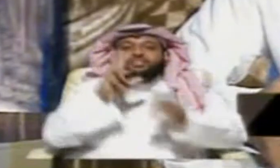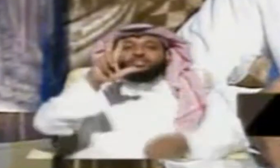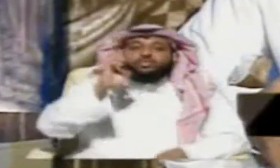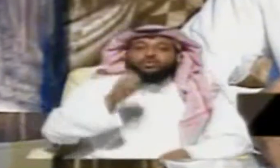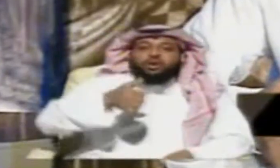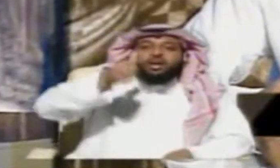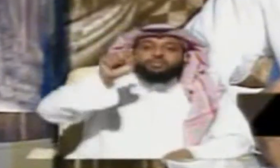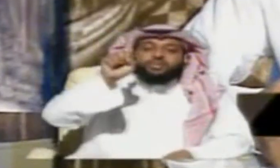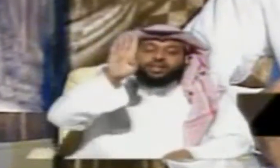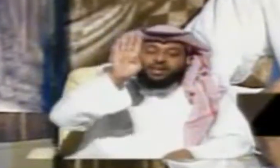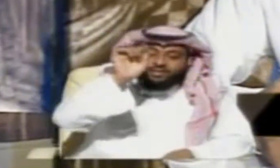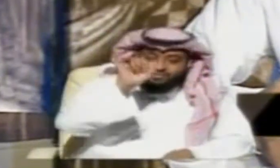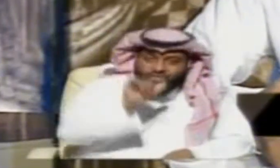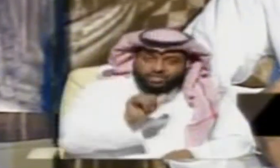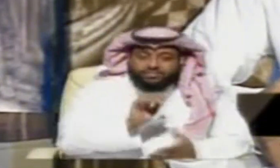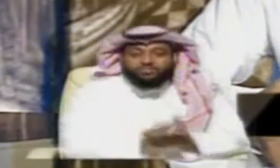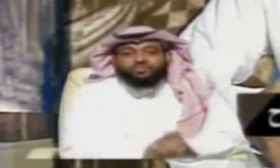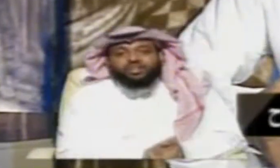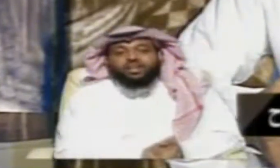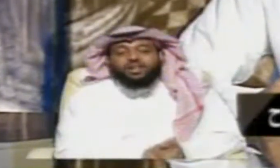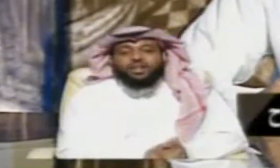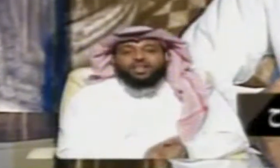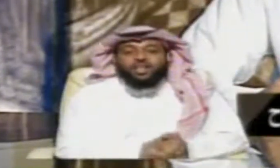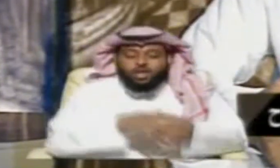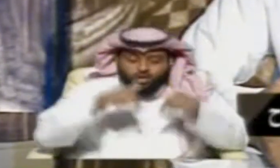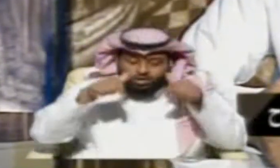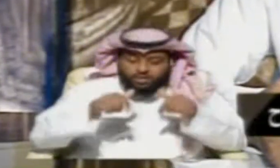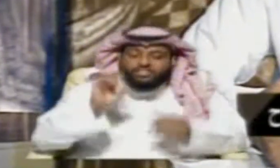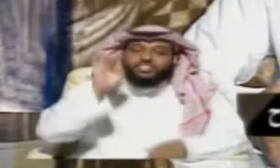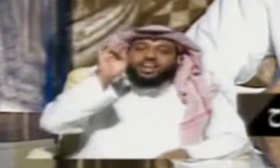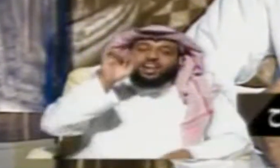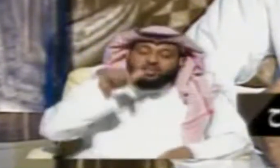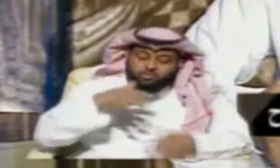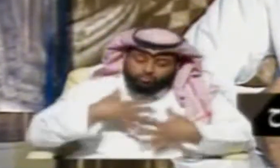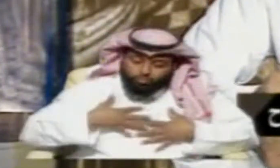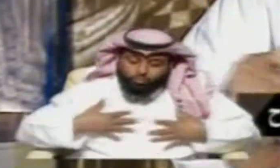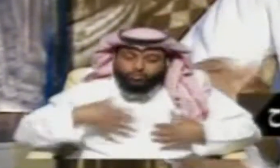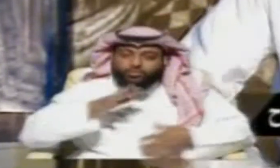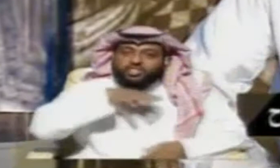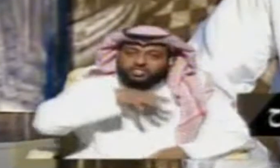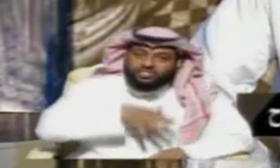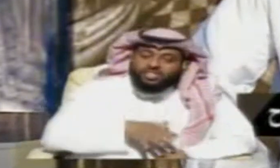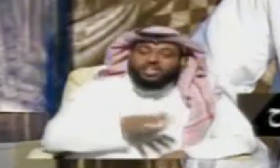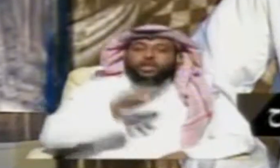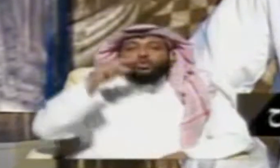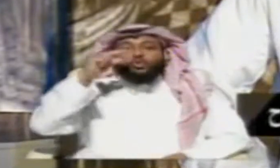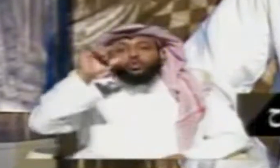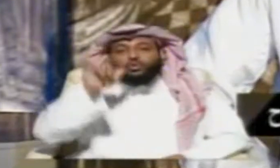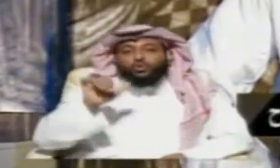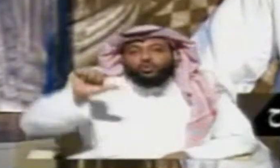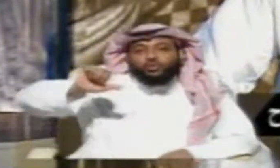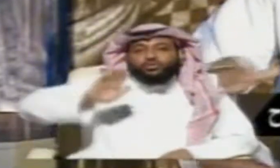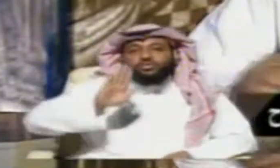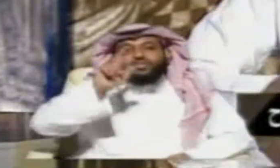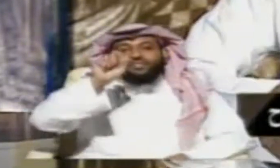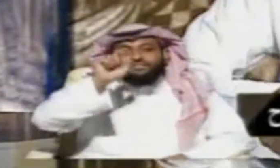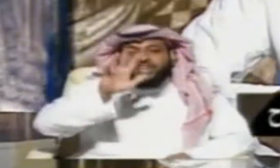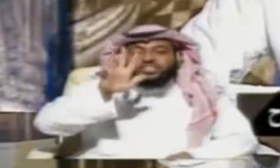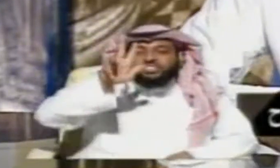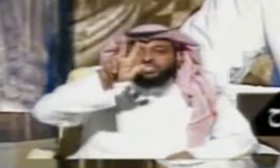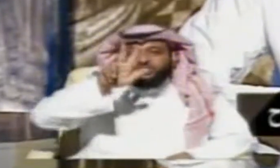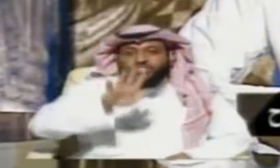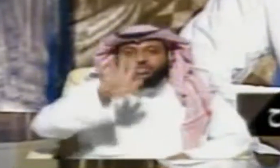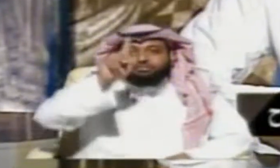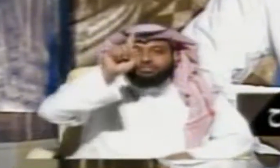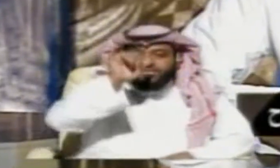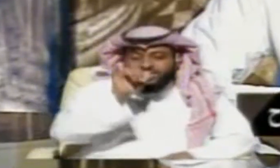من برنامجكم الجواب الكافي. في هذه الحلقة نسعد إياكم بصحبة صاحب الفضيلة الأستاذ الدكتور يوسف بن عبد الله